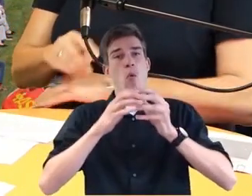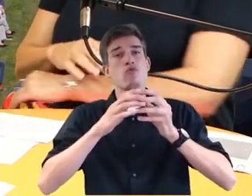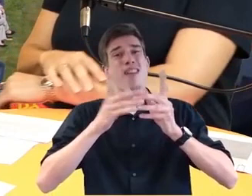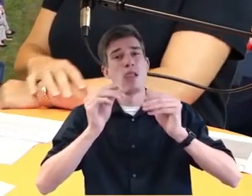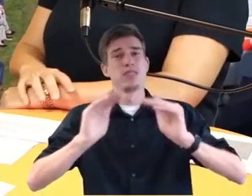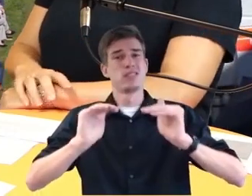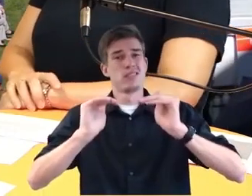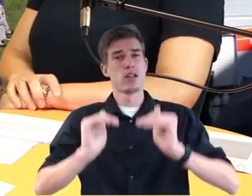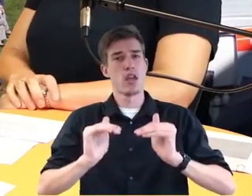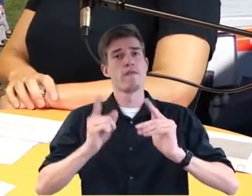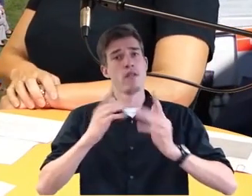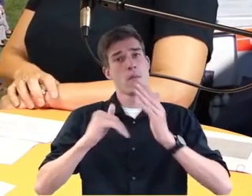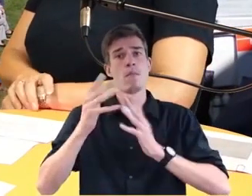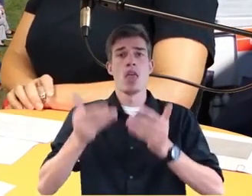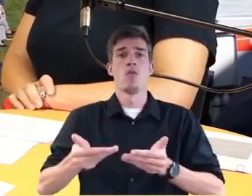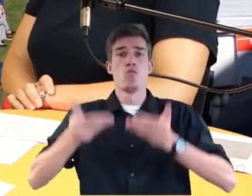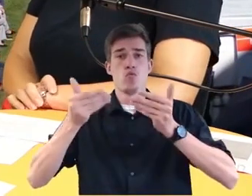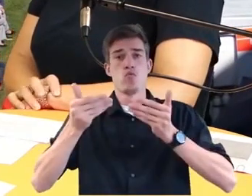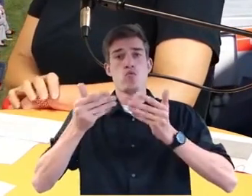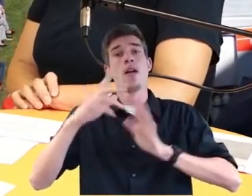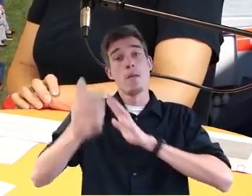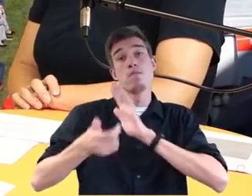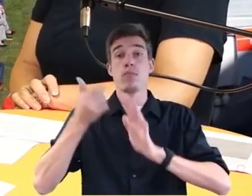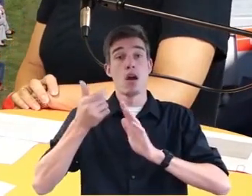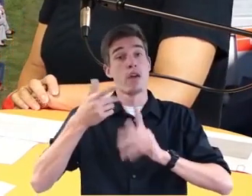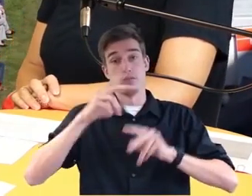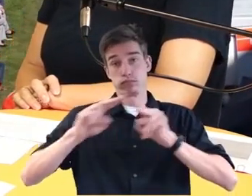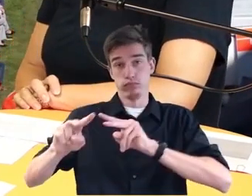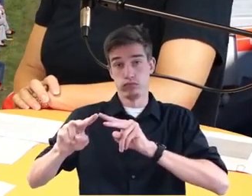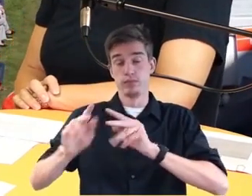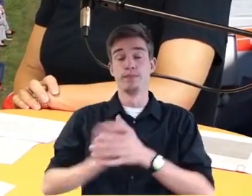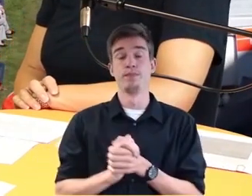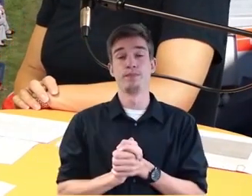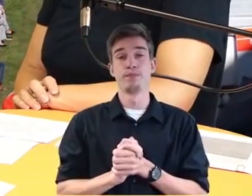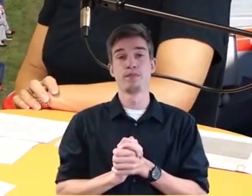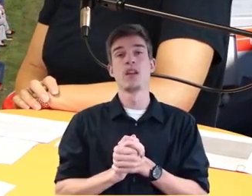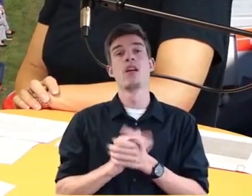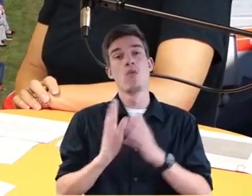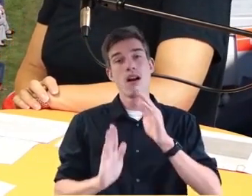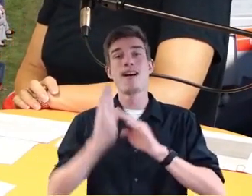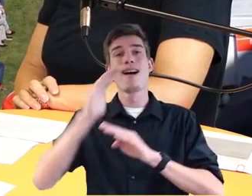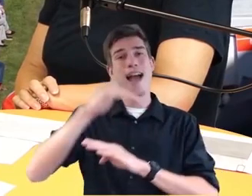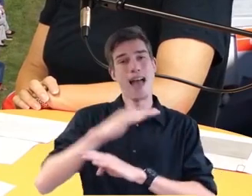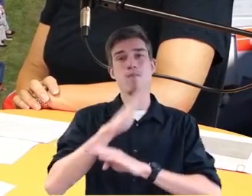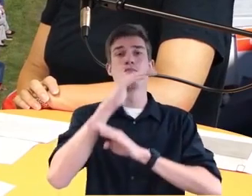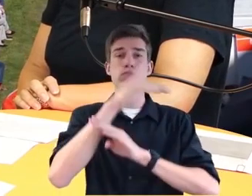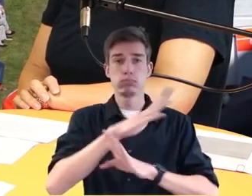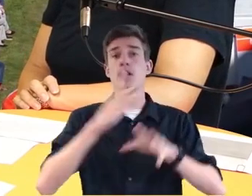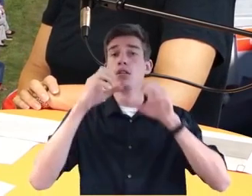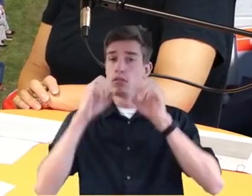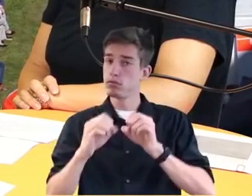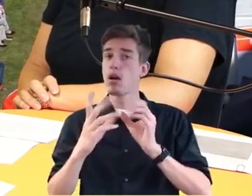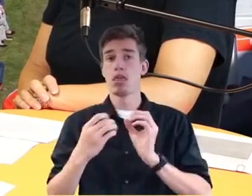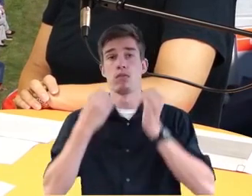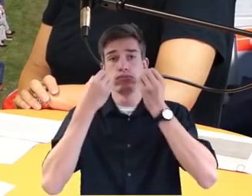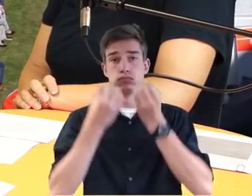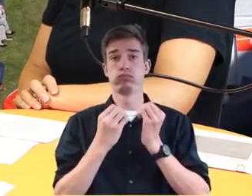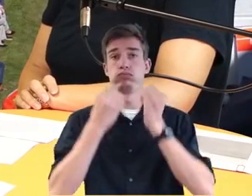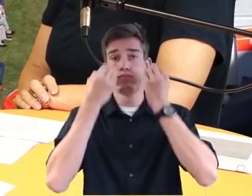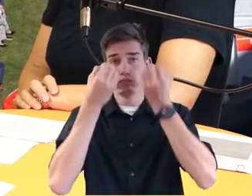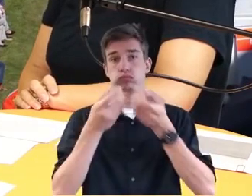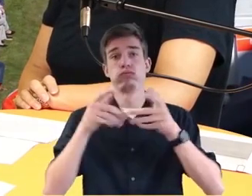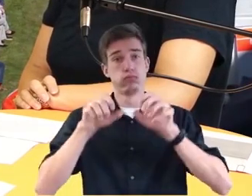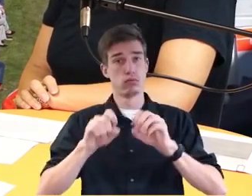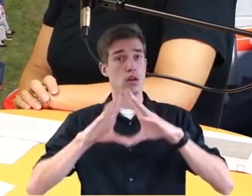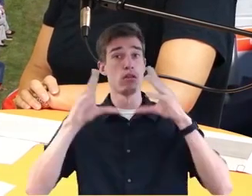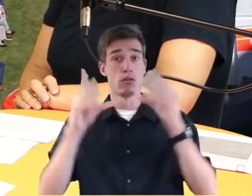Löschfahrzeuge, was einzelbereift ist, über großen Rampen und Überhangwinkel verfügt, sodass die Fahrzeuge